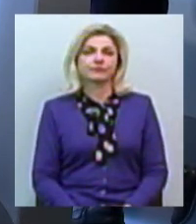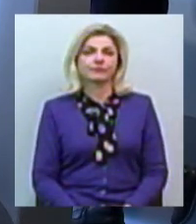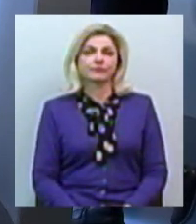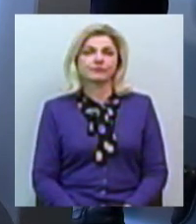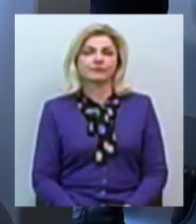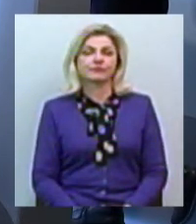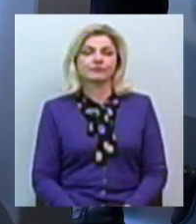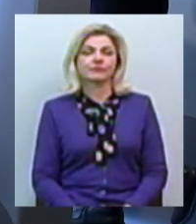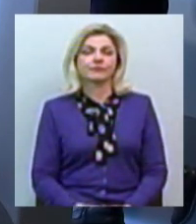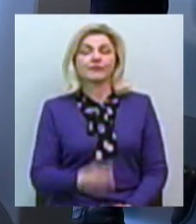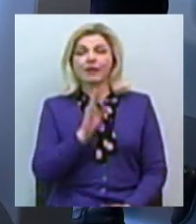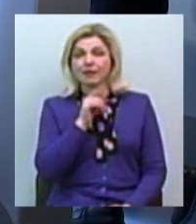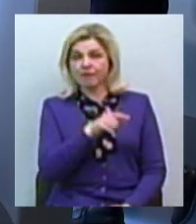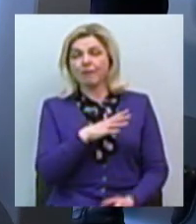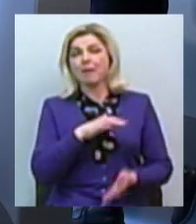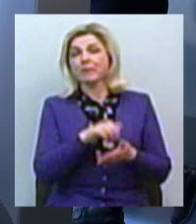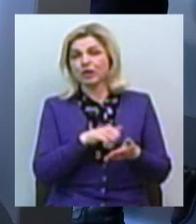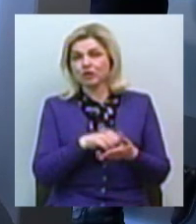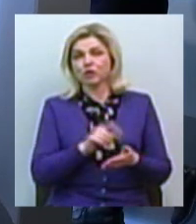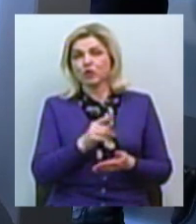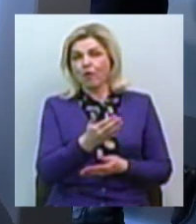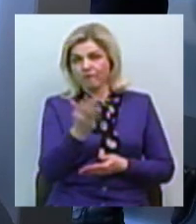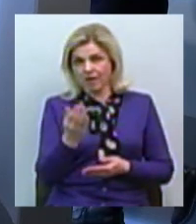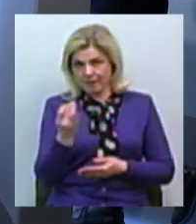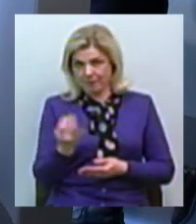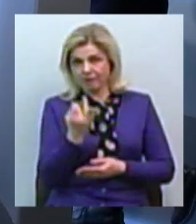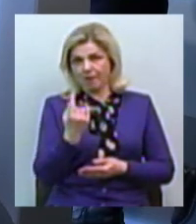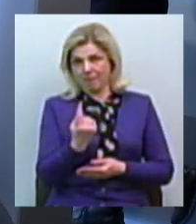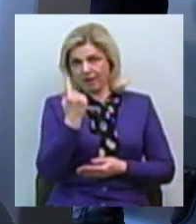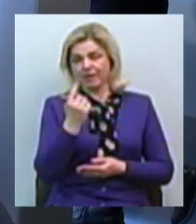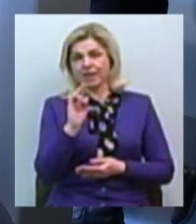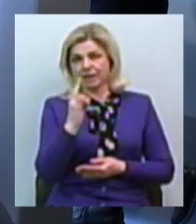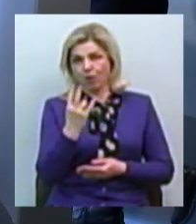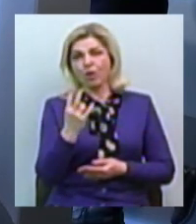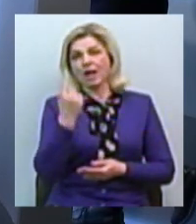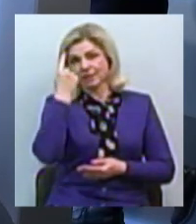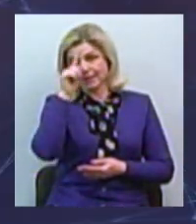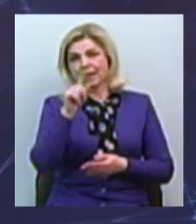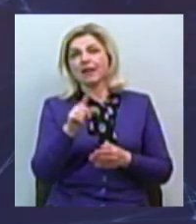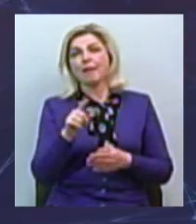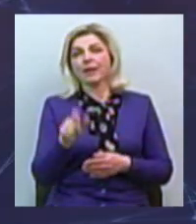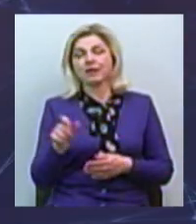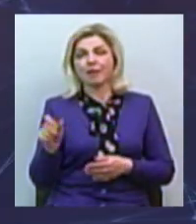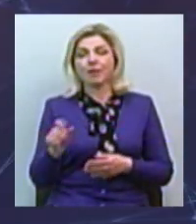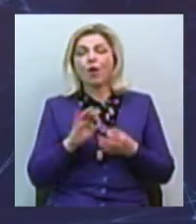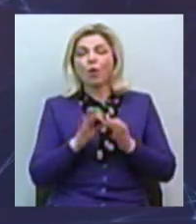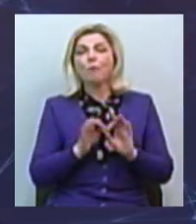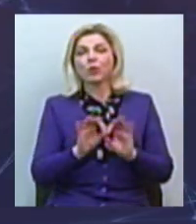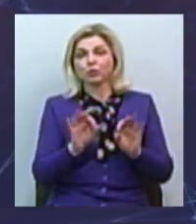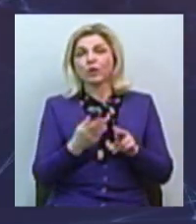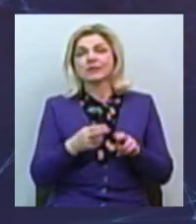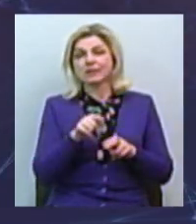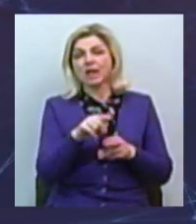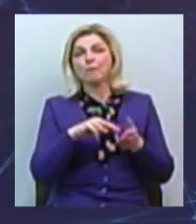Тому саме вона стала приводом для того, щоб перше зацікавилися, можливо, так, миколаївськими стартаперами. Прокоментуйте цей